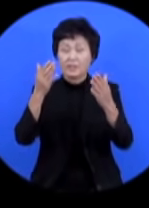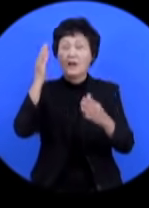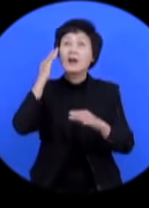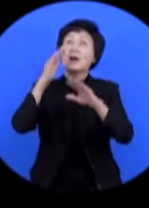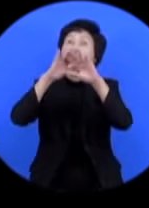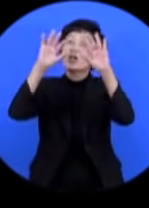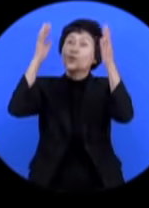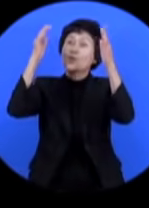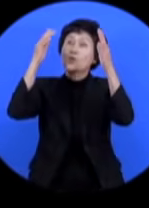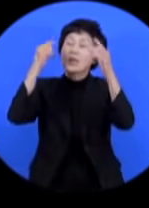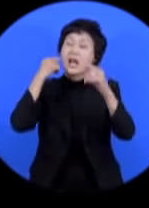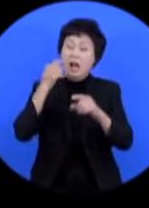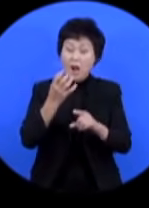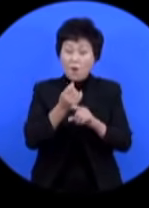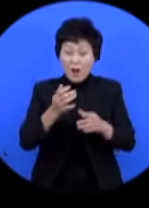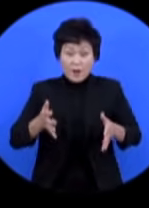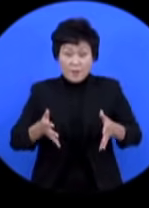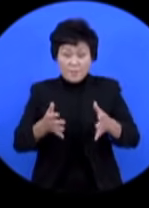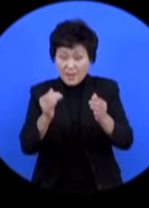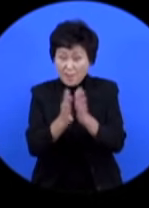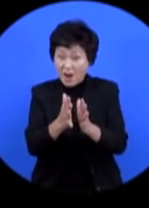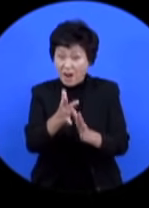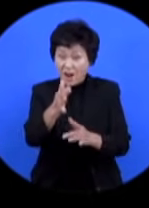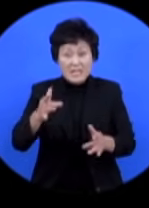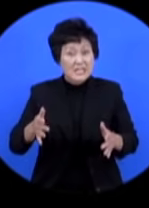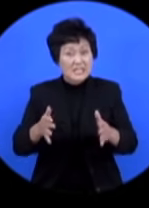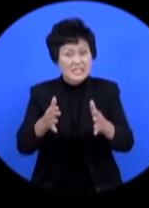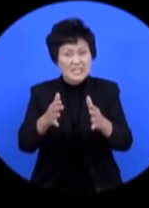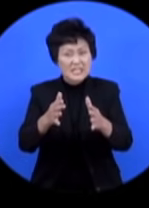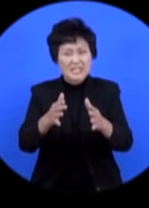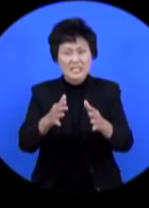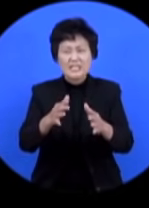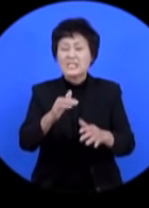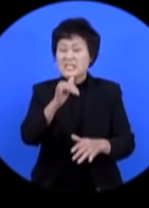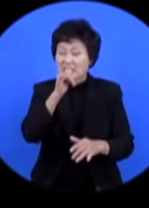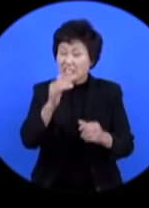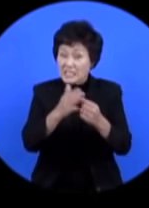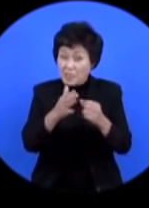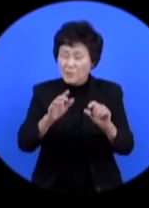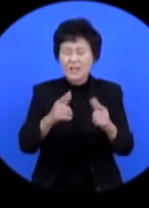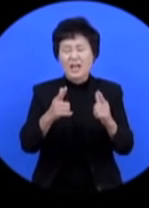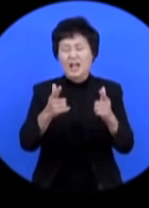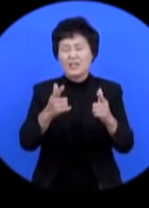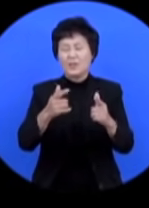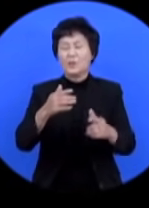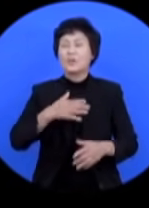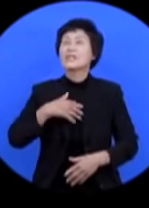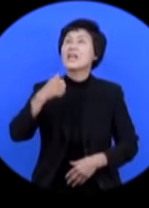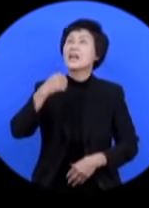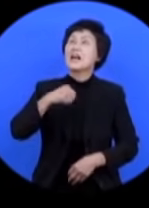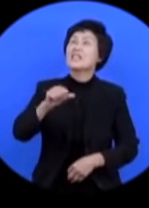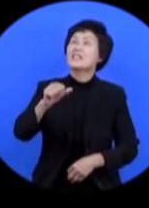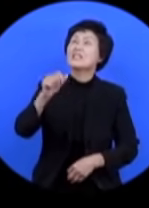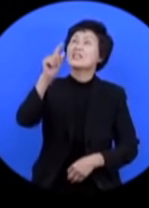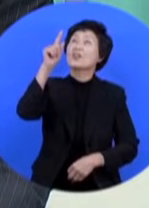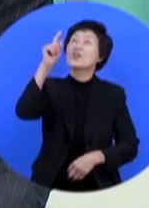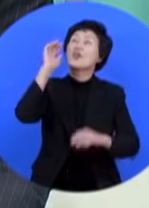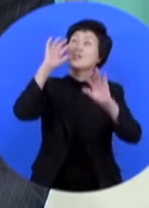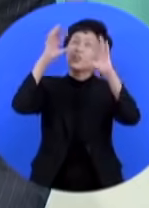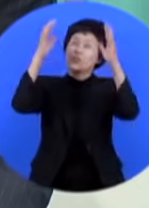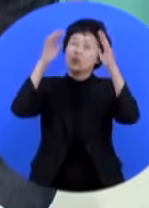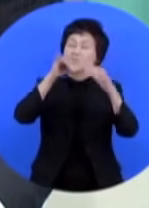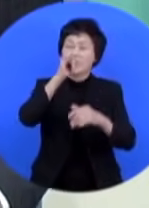천국에는 황금길이 있기 때문이 아니라 그곳에 사랑하는 아들 요한이가 있기 때문에 깨달았습니다.